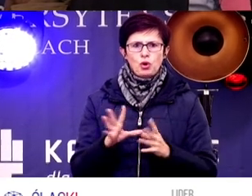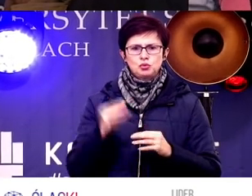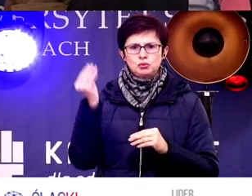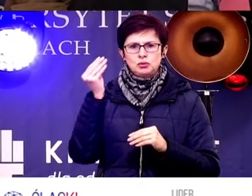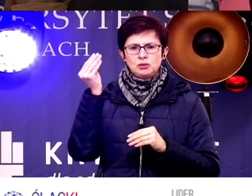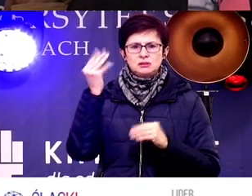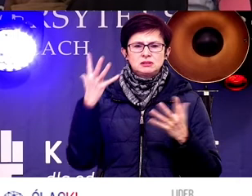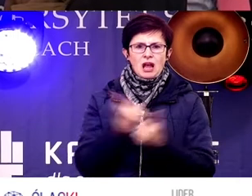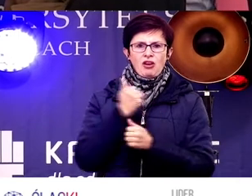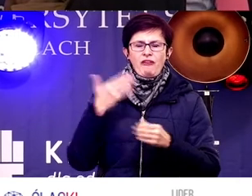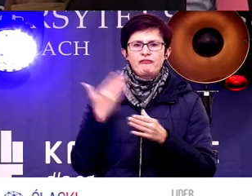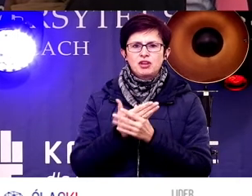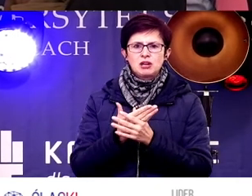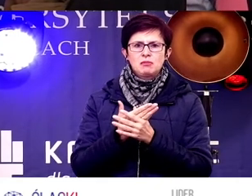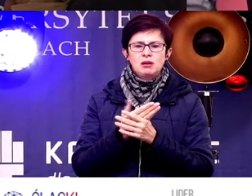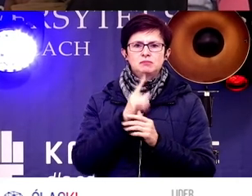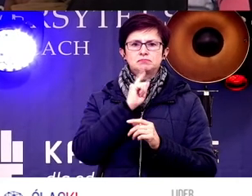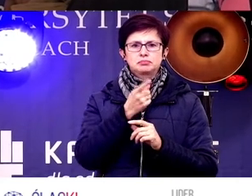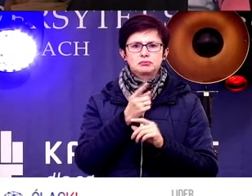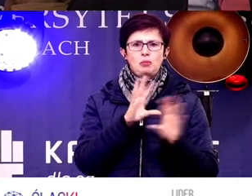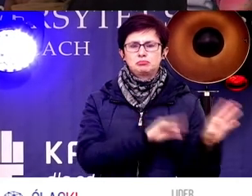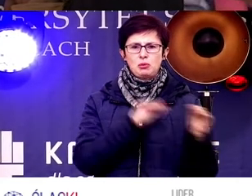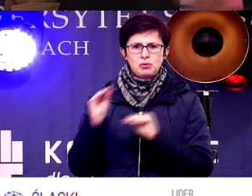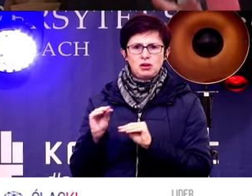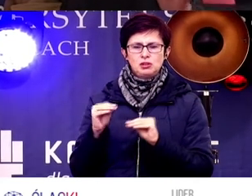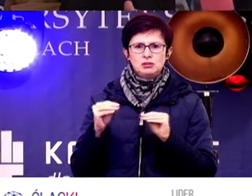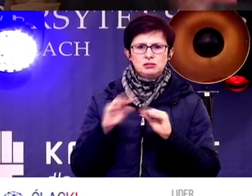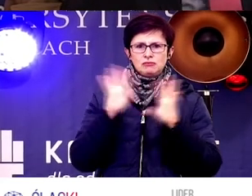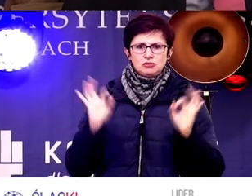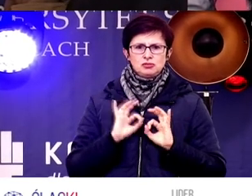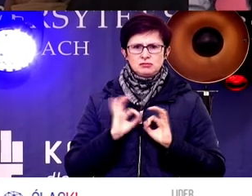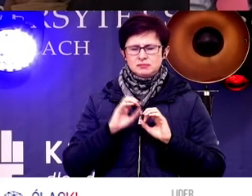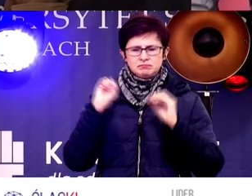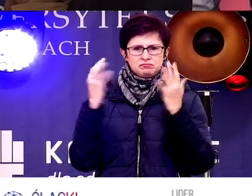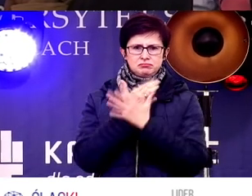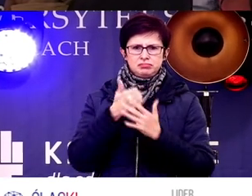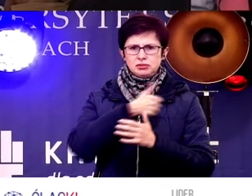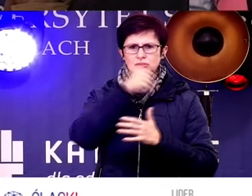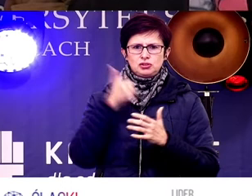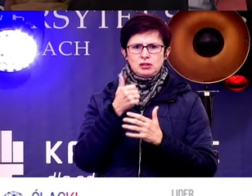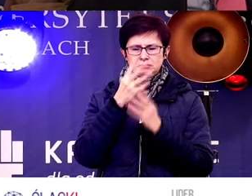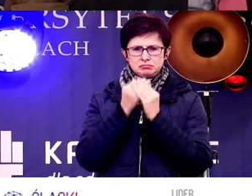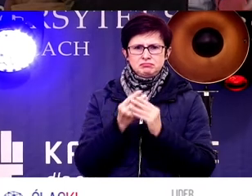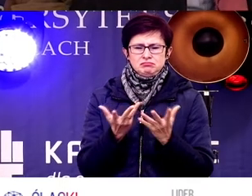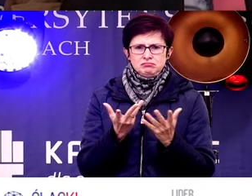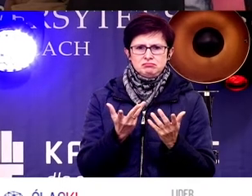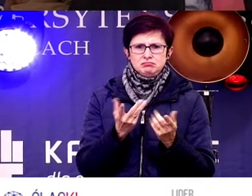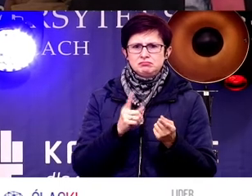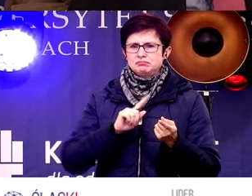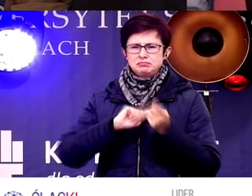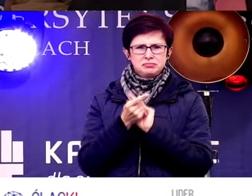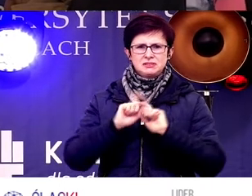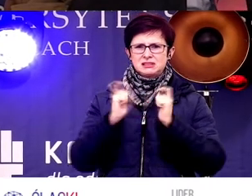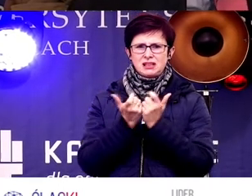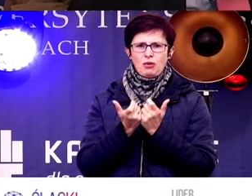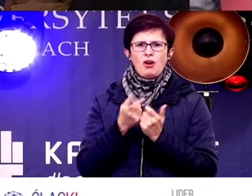sobie firmę przeprowadzkową. No, całkowicie nasze życie z dnia na dzień trzeba